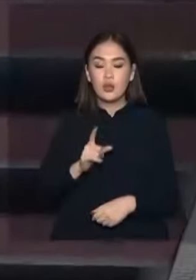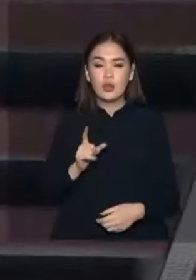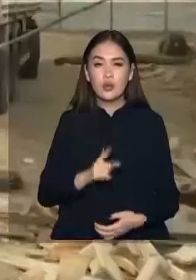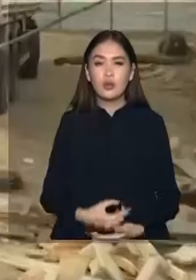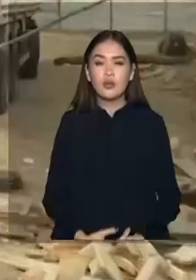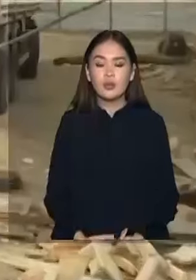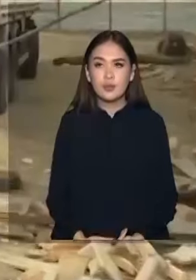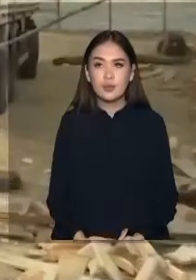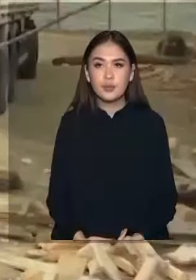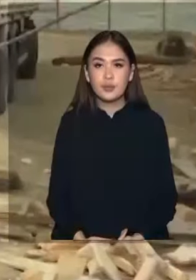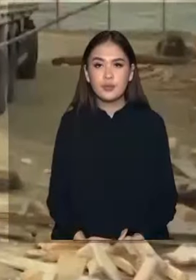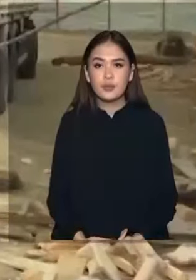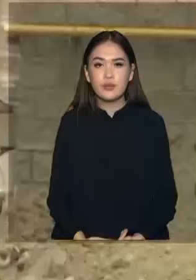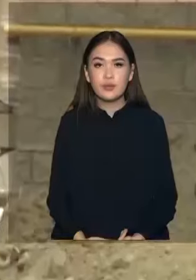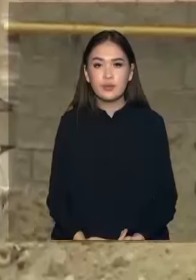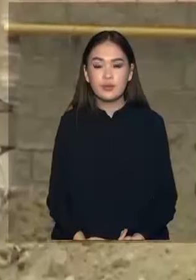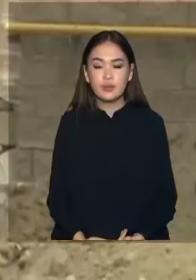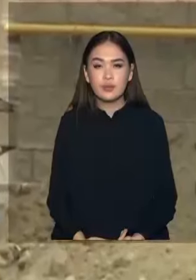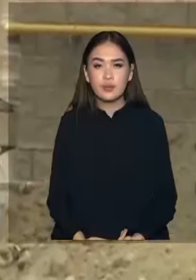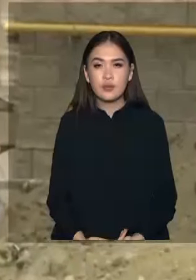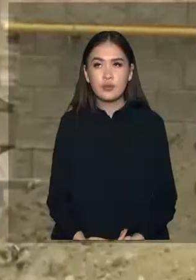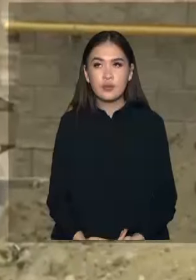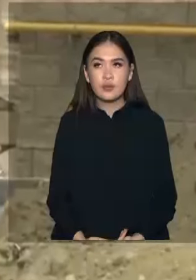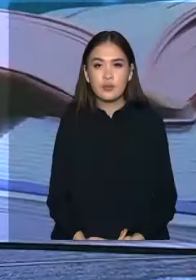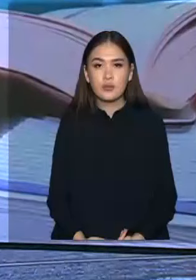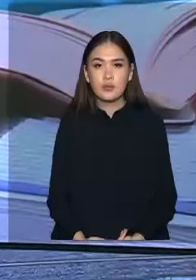Жұлдыз Қайратқызы, Нұрбек Шайден, Жібек жолы.